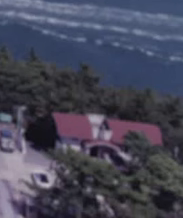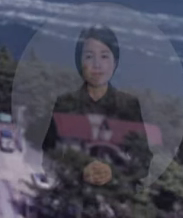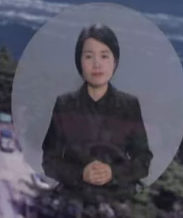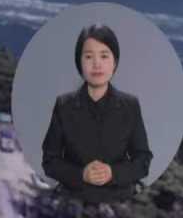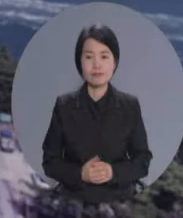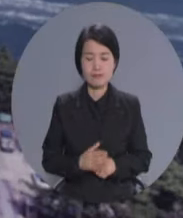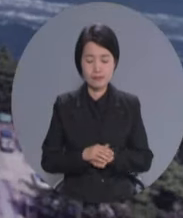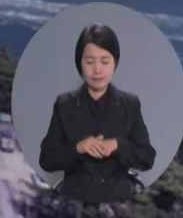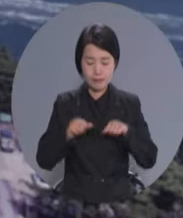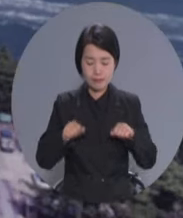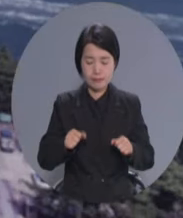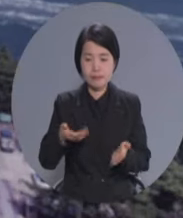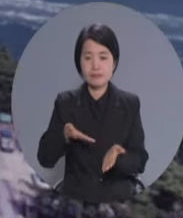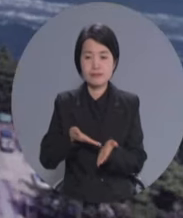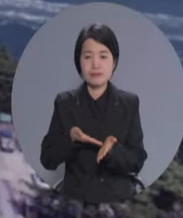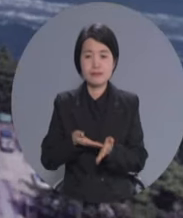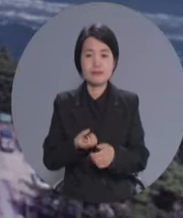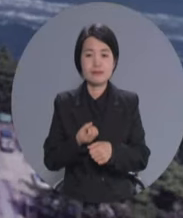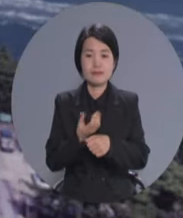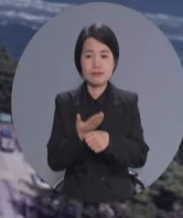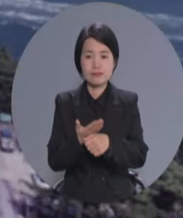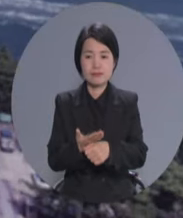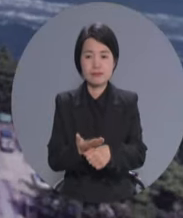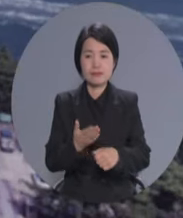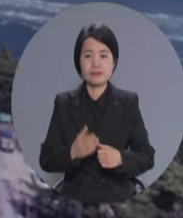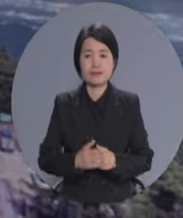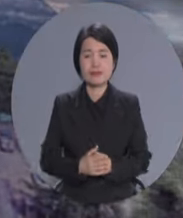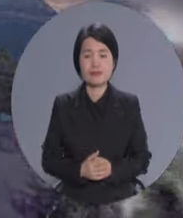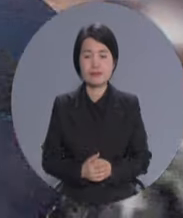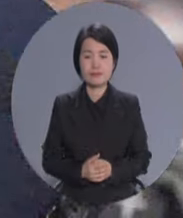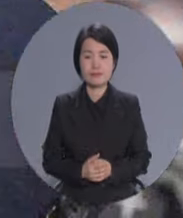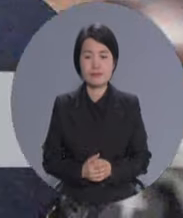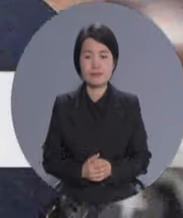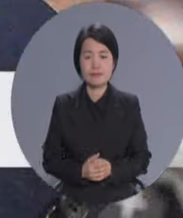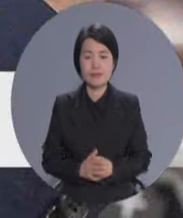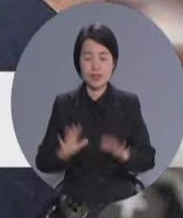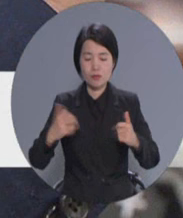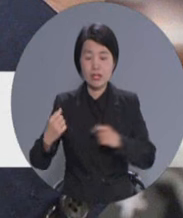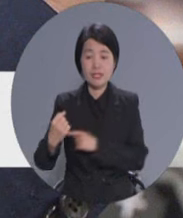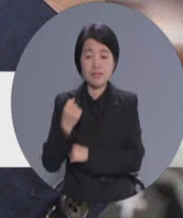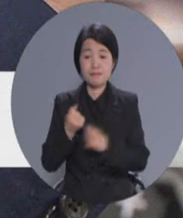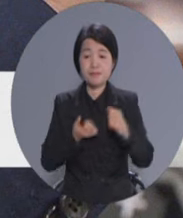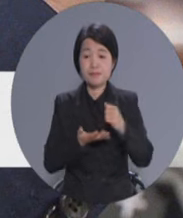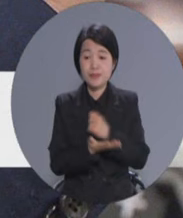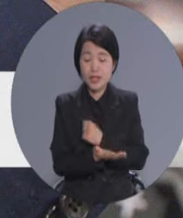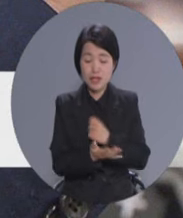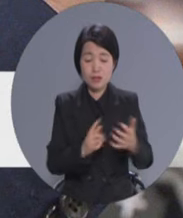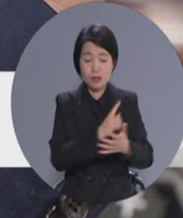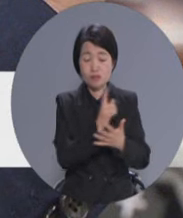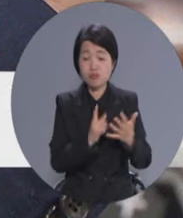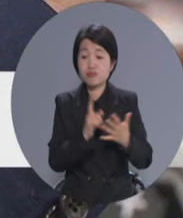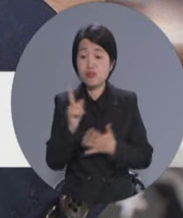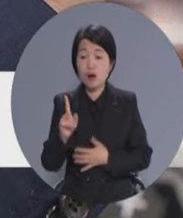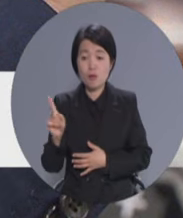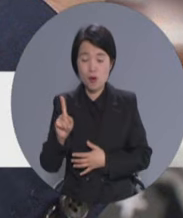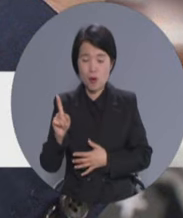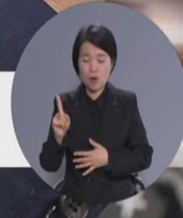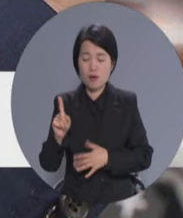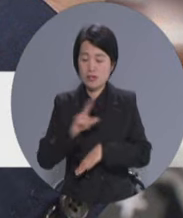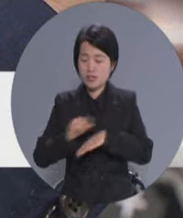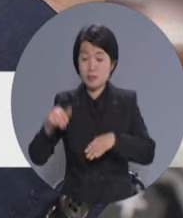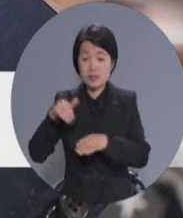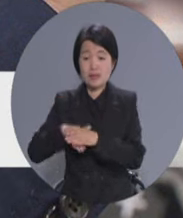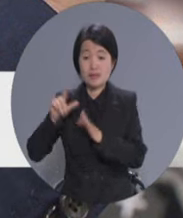여러분 안녕하십니까 여수 MBC 뉴스 데스크입니다 국회의원의 영향력이 크게 미치는 분야 중에 하나가 바로